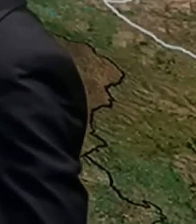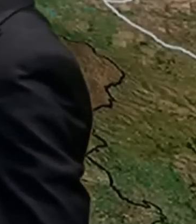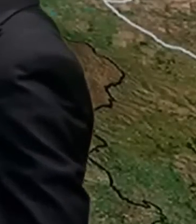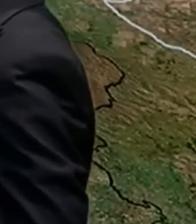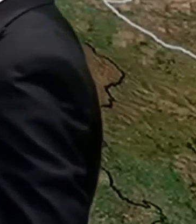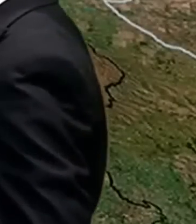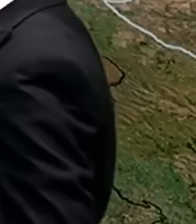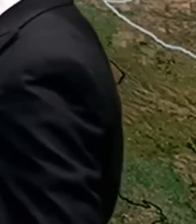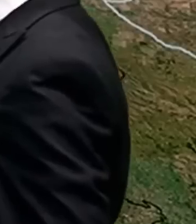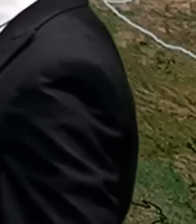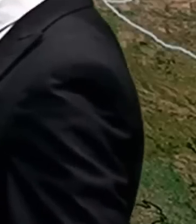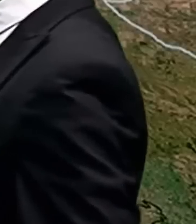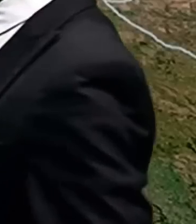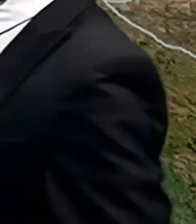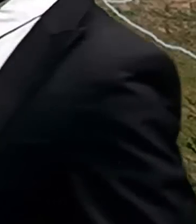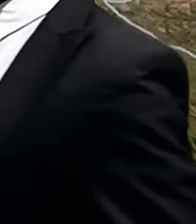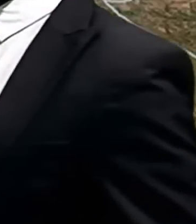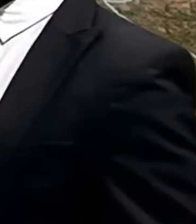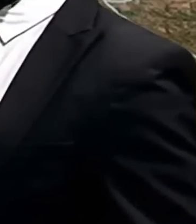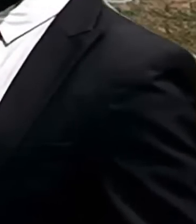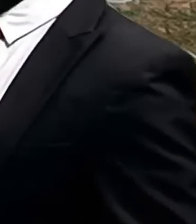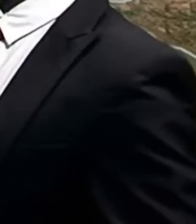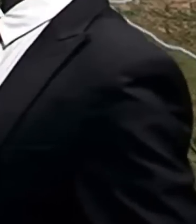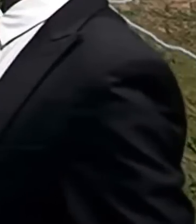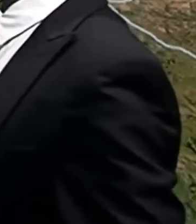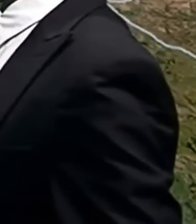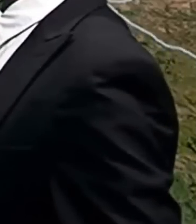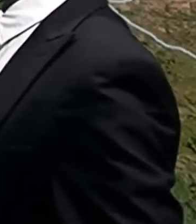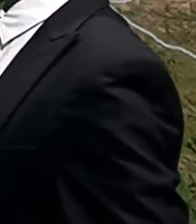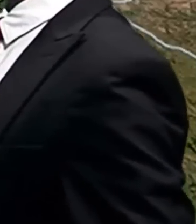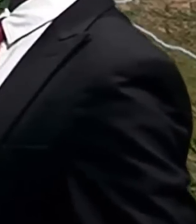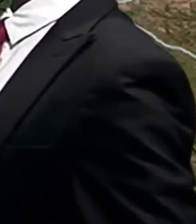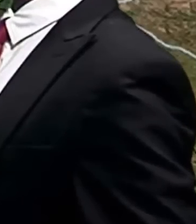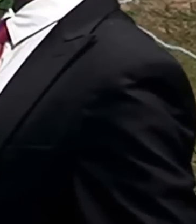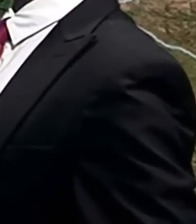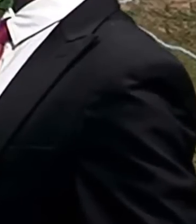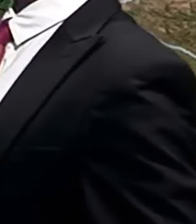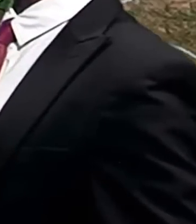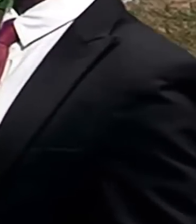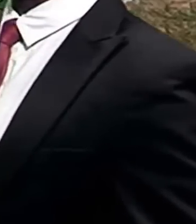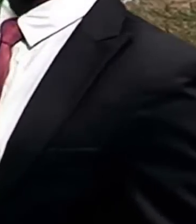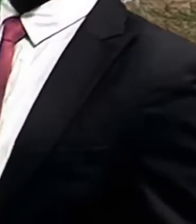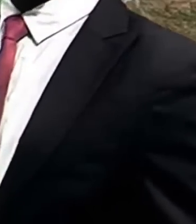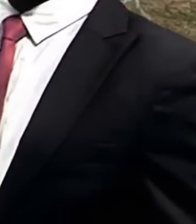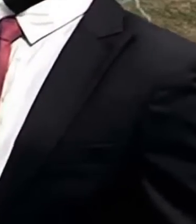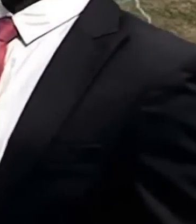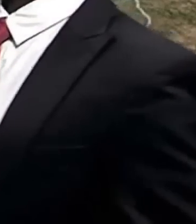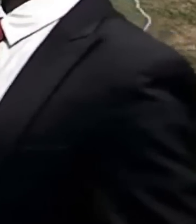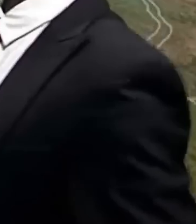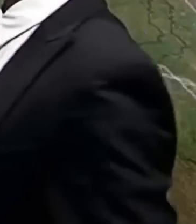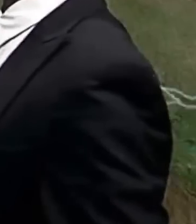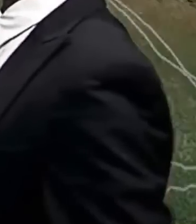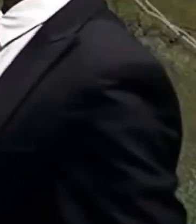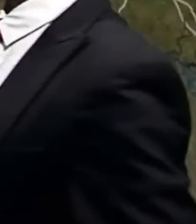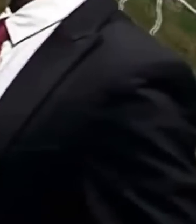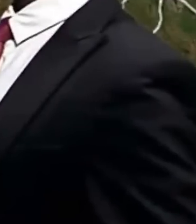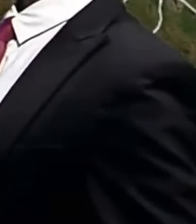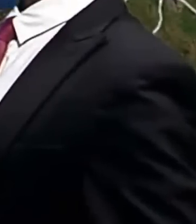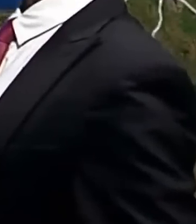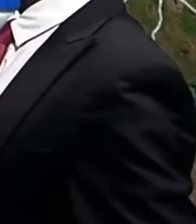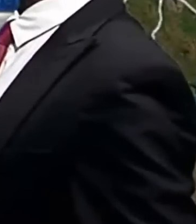fodile ka Vepena ka Fixback le gona ka Bethlehem ke tše 16 mo go bontšha gore o tla ba go fodile ga magareng ka Sasolburg ke tše 19 le gona ka Porterville ke tše